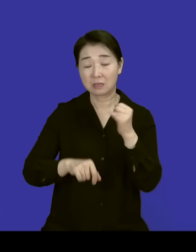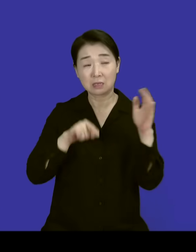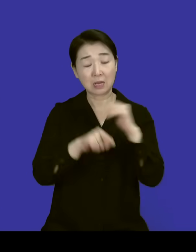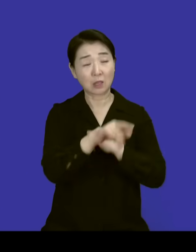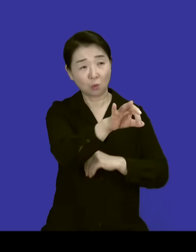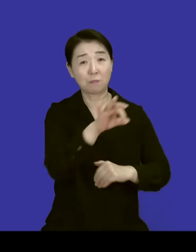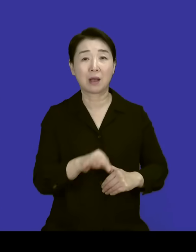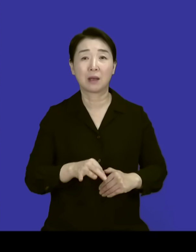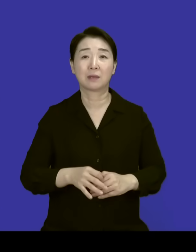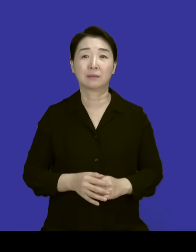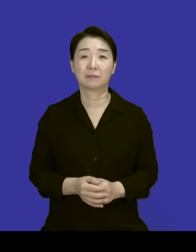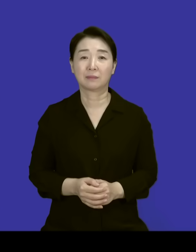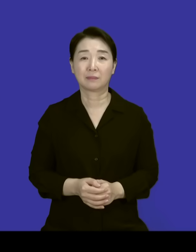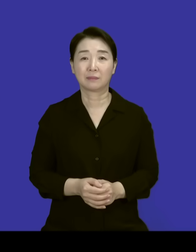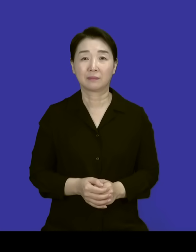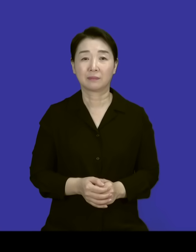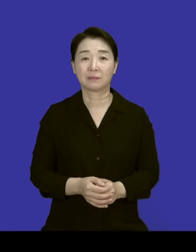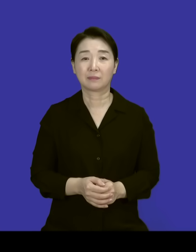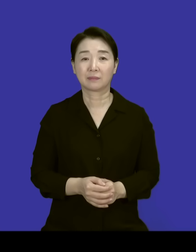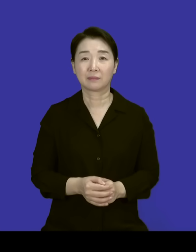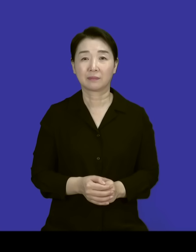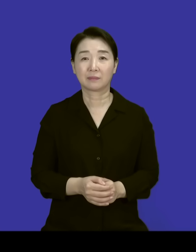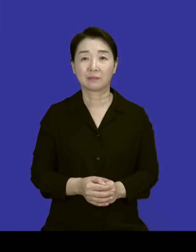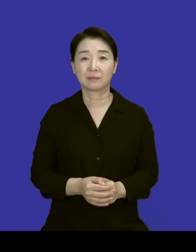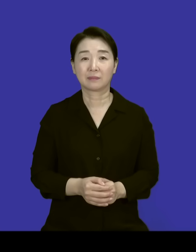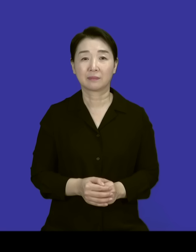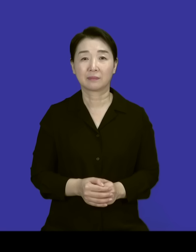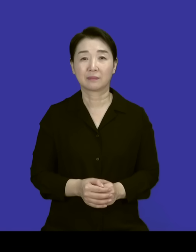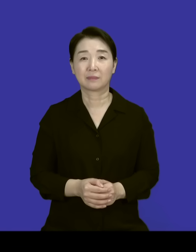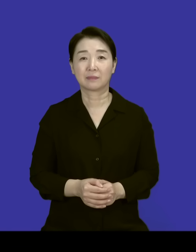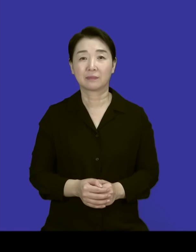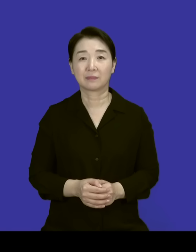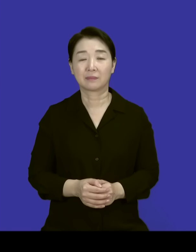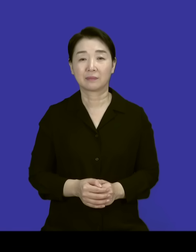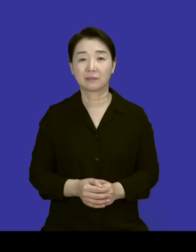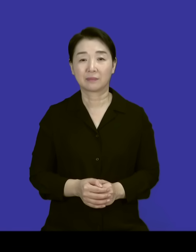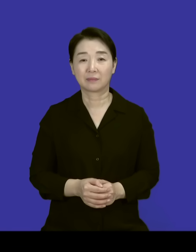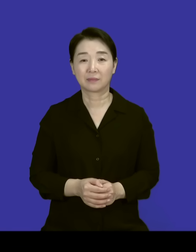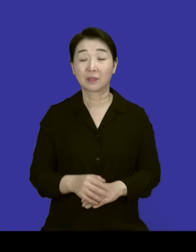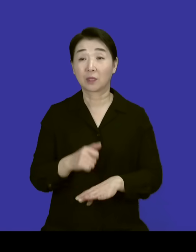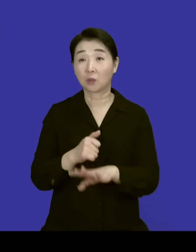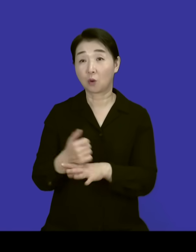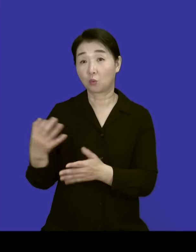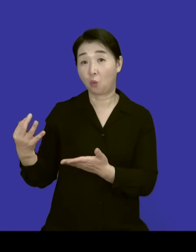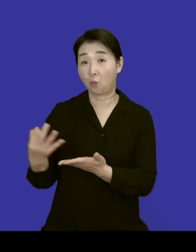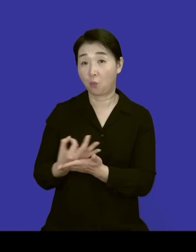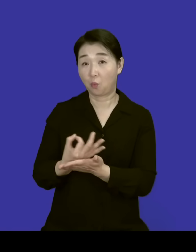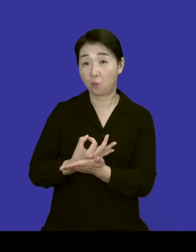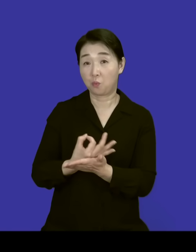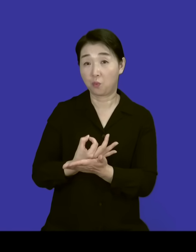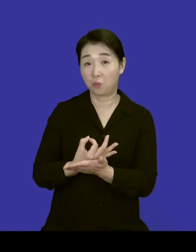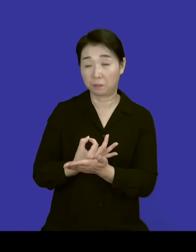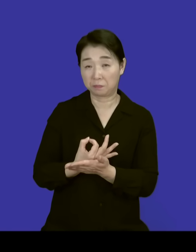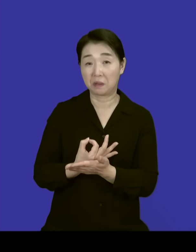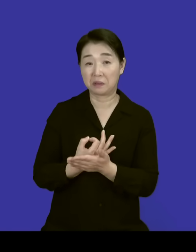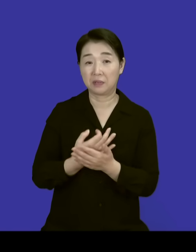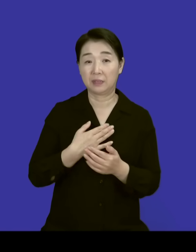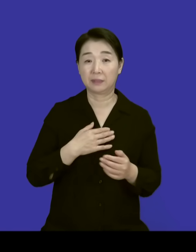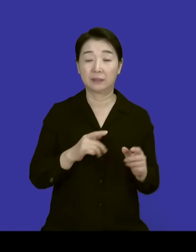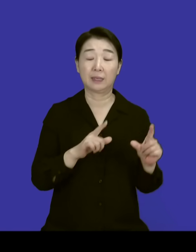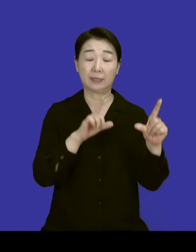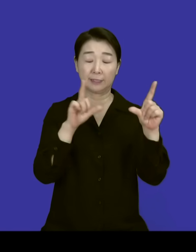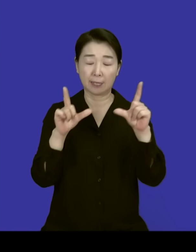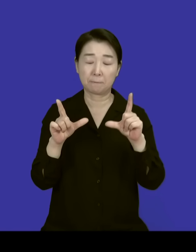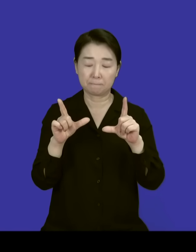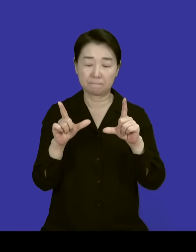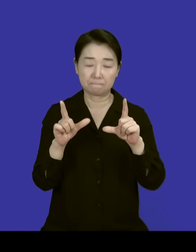돈도 받고 뭐 그렇게 한 거죠. 그래서 돈도 벌게 되고 네네. 이제 제 삶을 그거로 이제